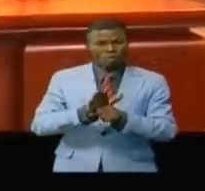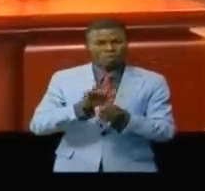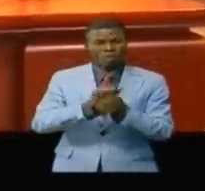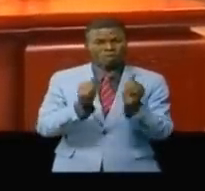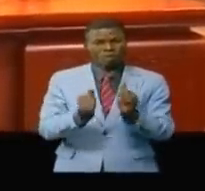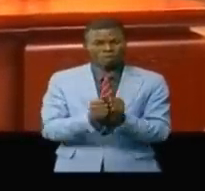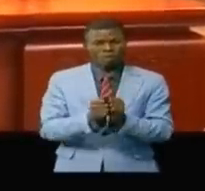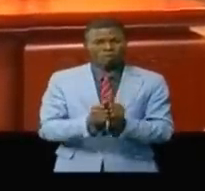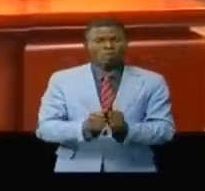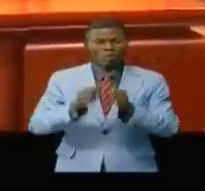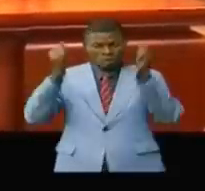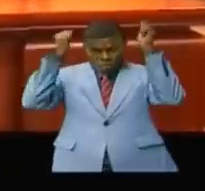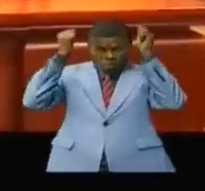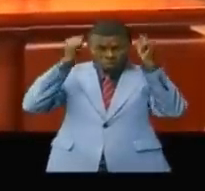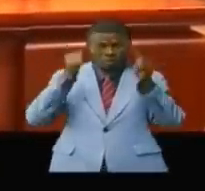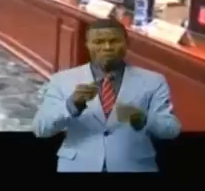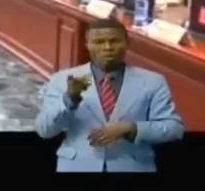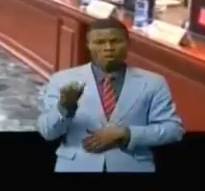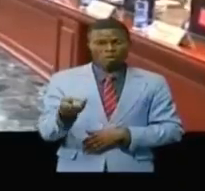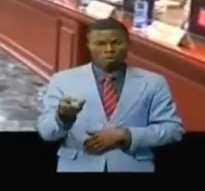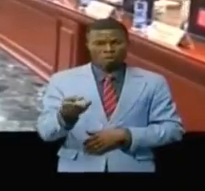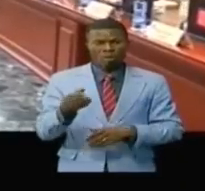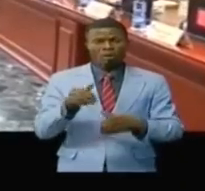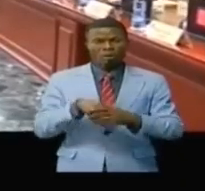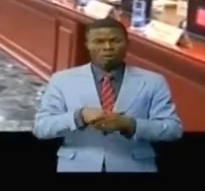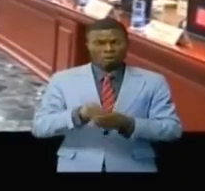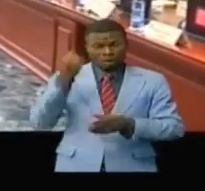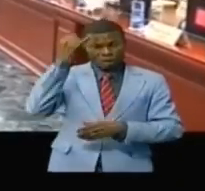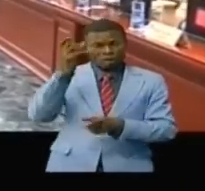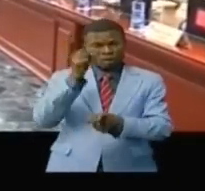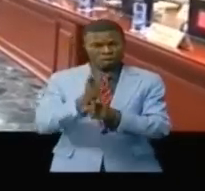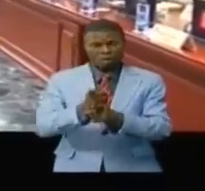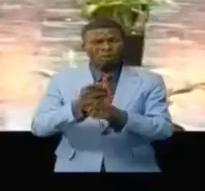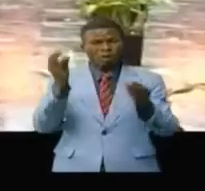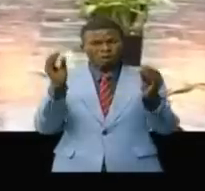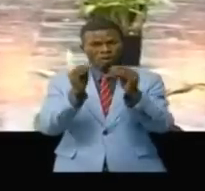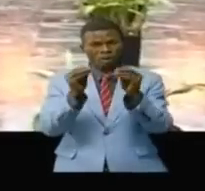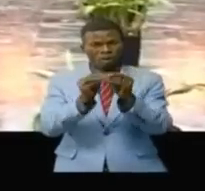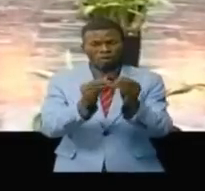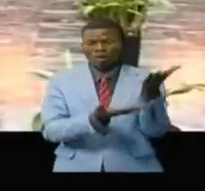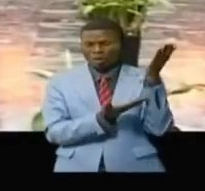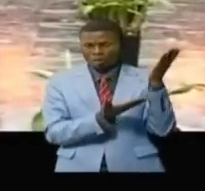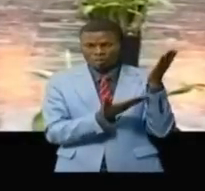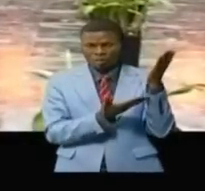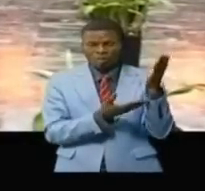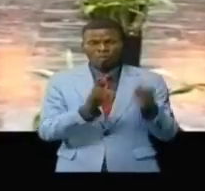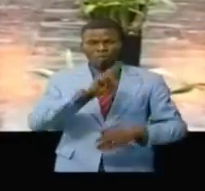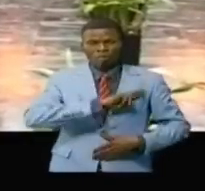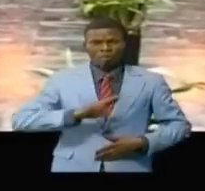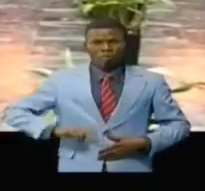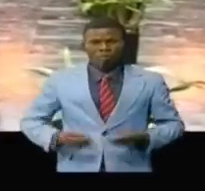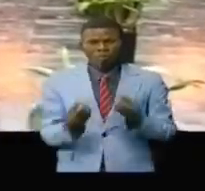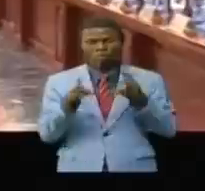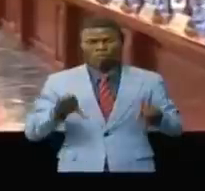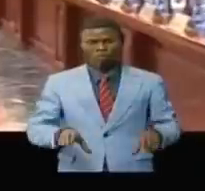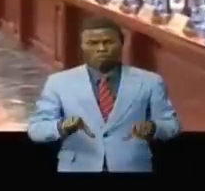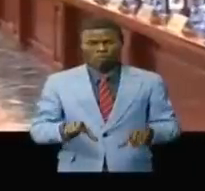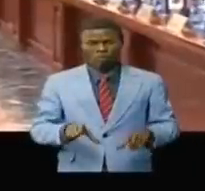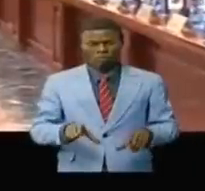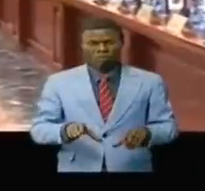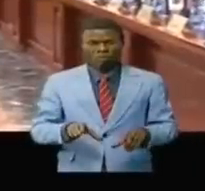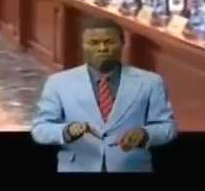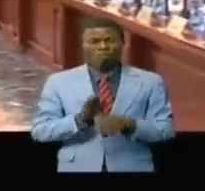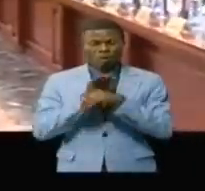secteur du bambou et du rotin. Dans la droite ligne de la diplomatie agissante, la République démocratique du Congo s'est